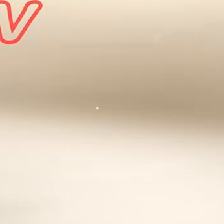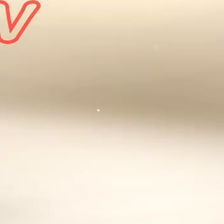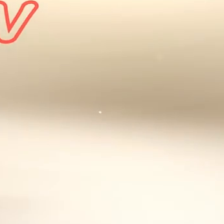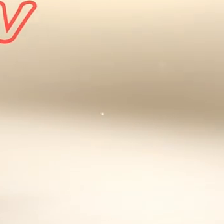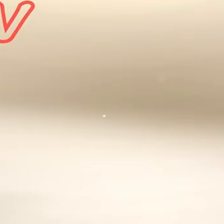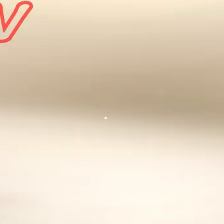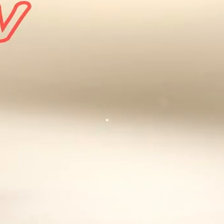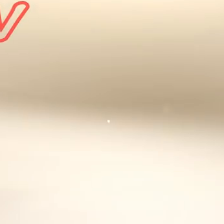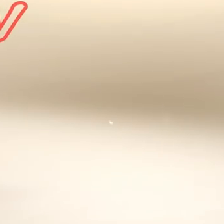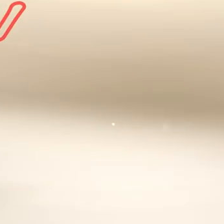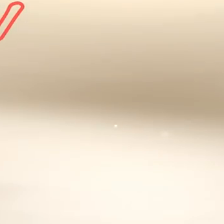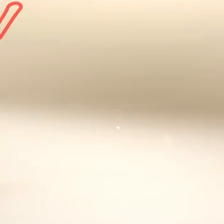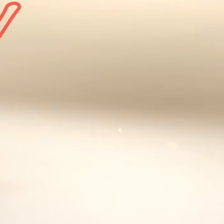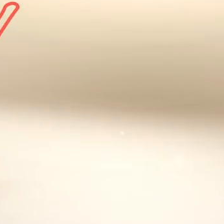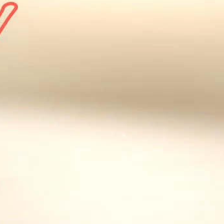Dziękujemy.